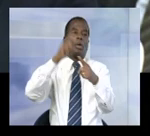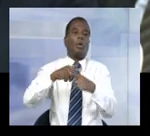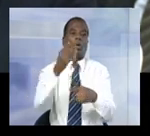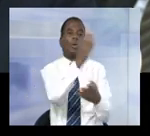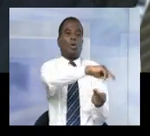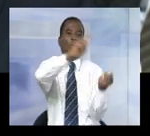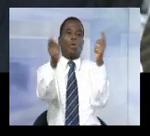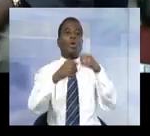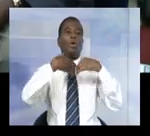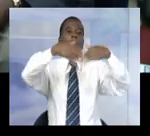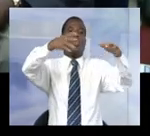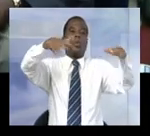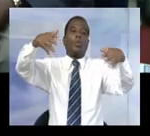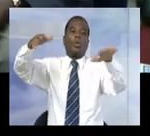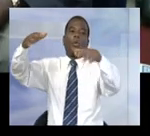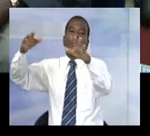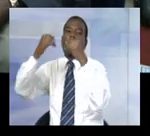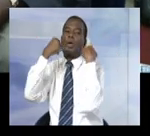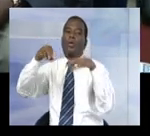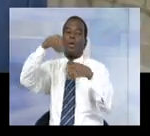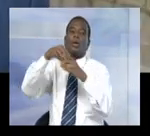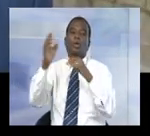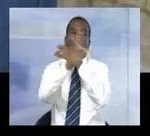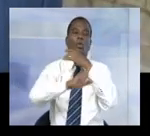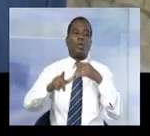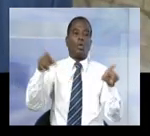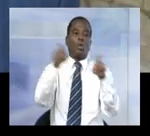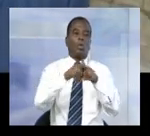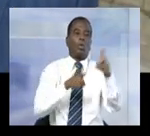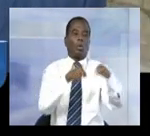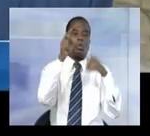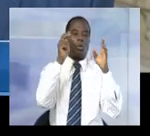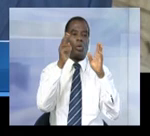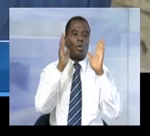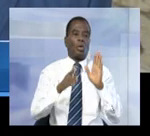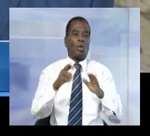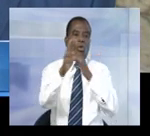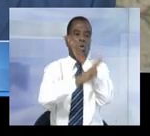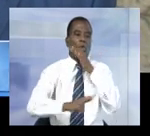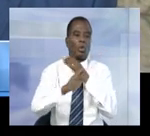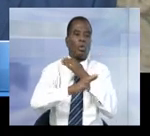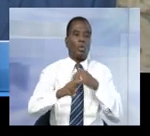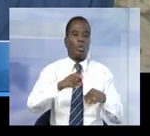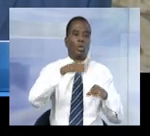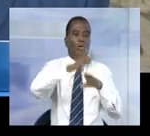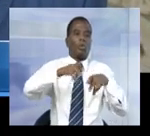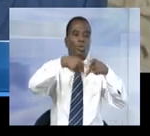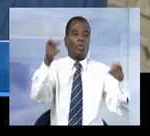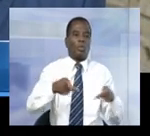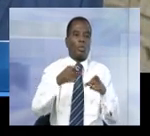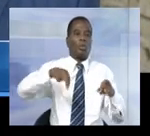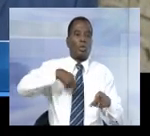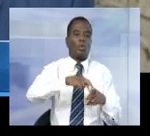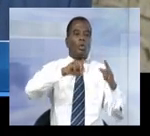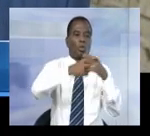relayer l'information dans leurs différentes localités. En tant que directeur du journal, sur le terrain, nous allons d'abord commencer